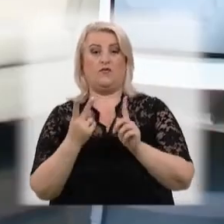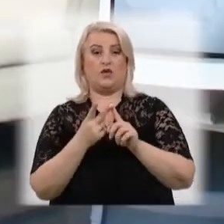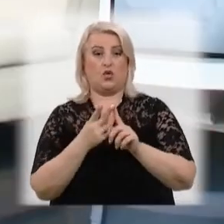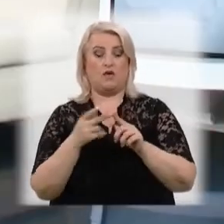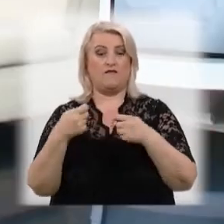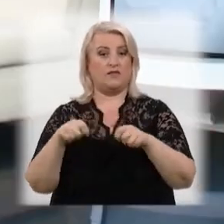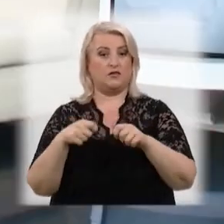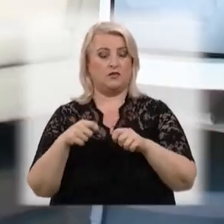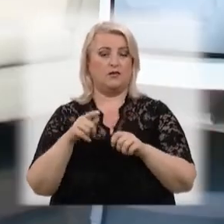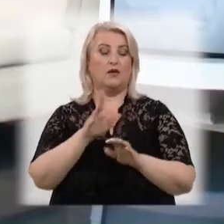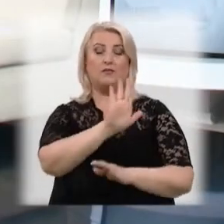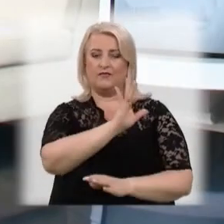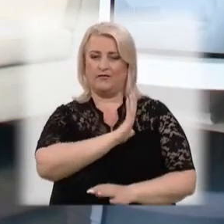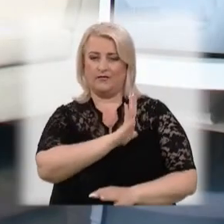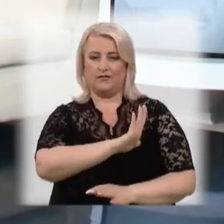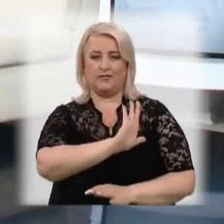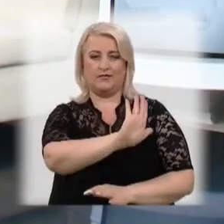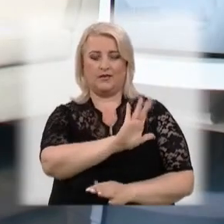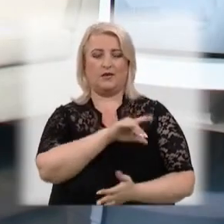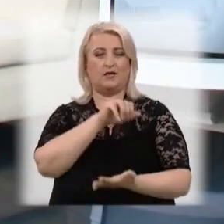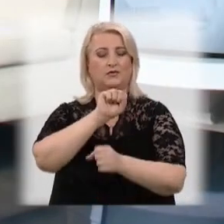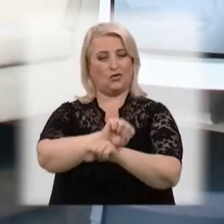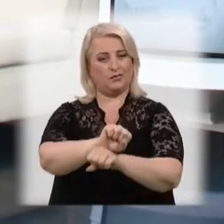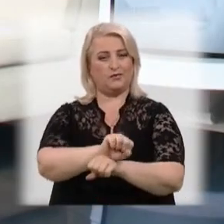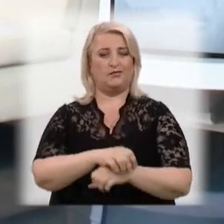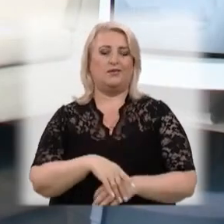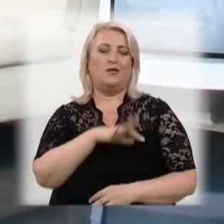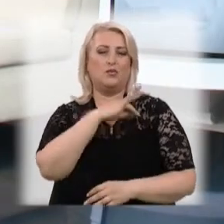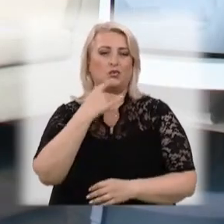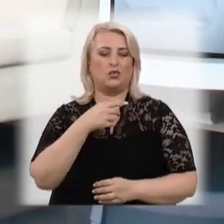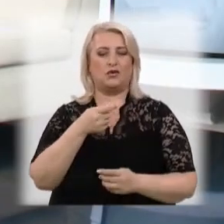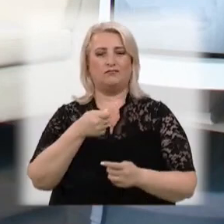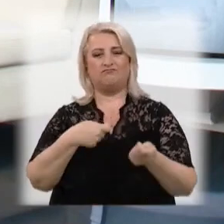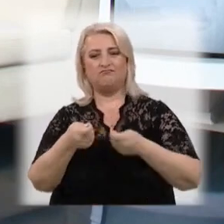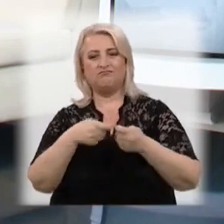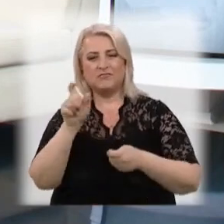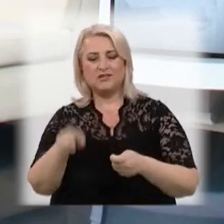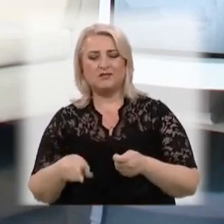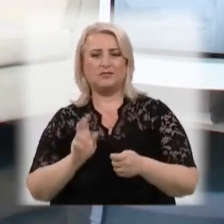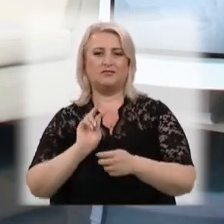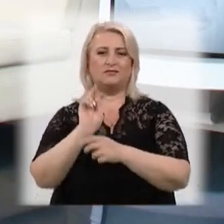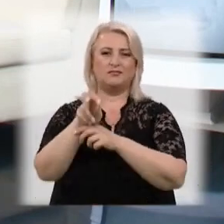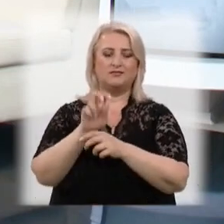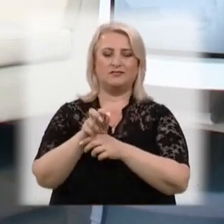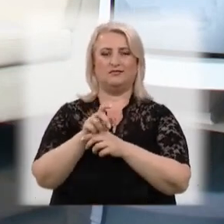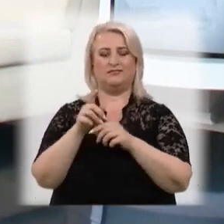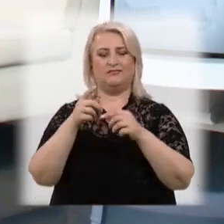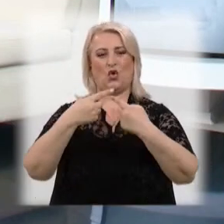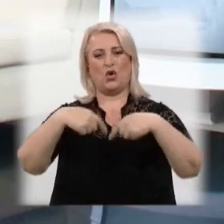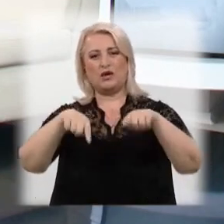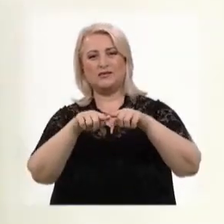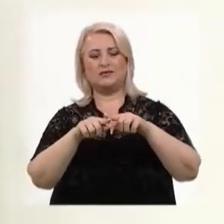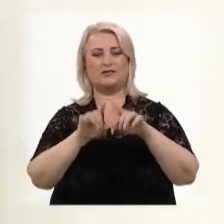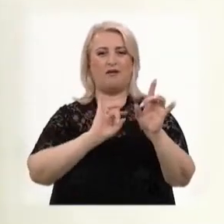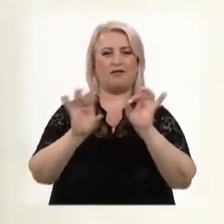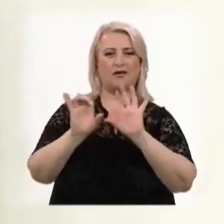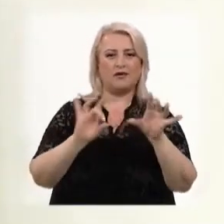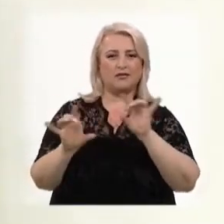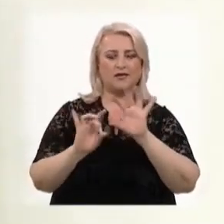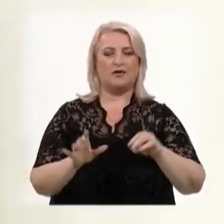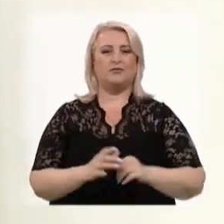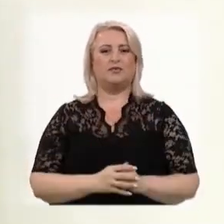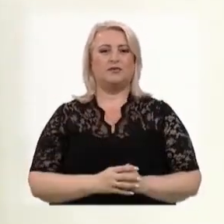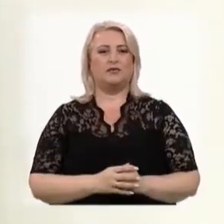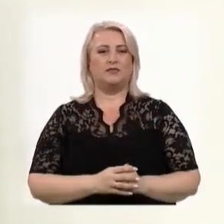să parcăm a multi antreprenori mergând la agentii de publicitate și mai nou la fel Lancer că o să